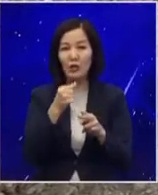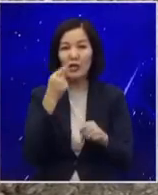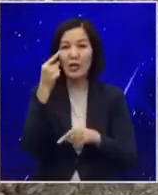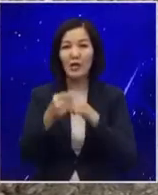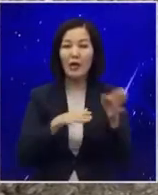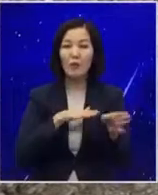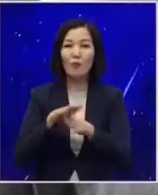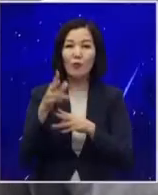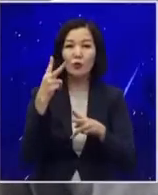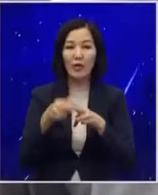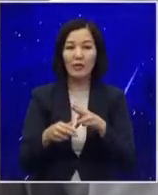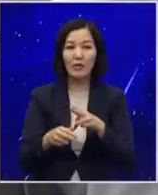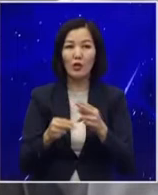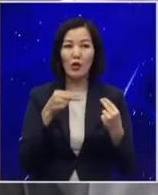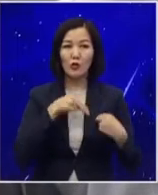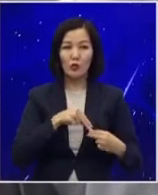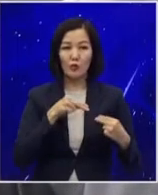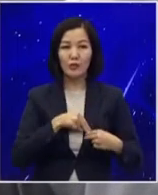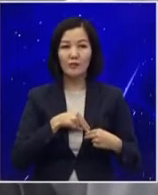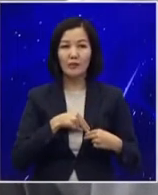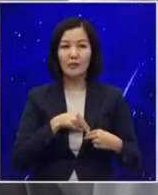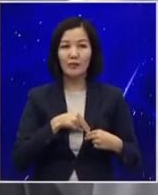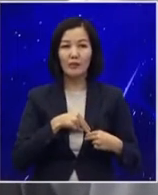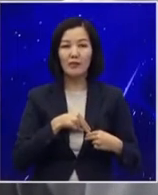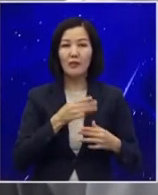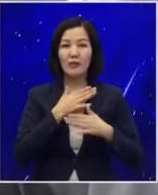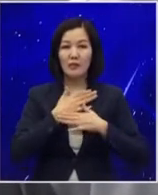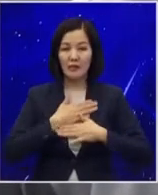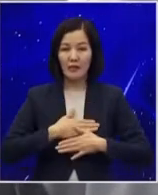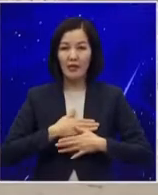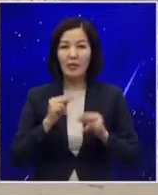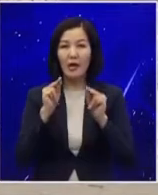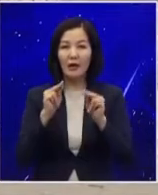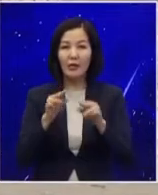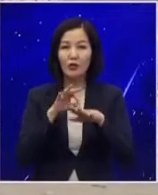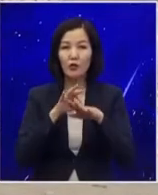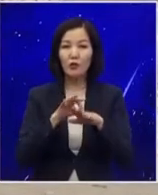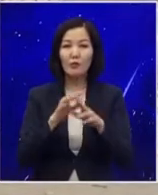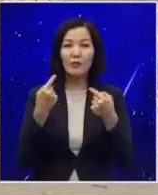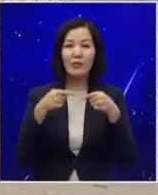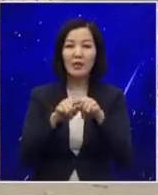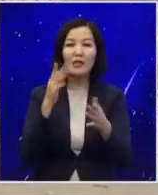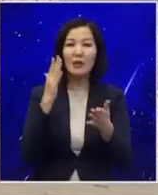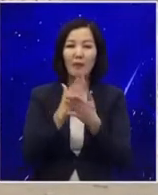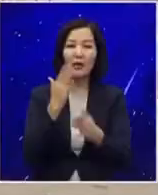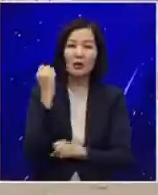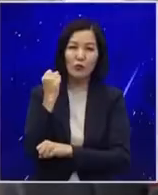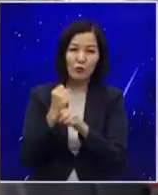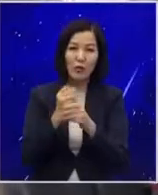толық аяқтайды. Жұмысымыз енді адал істеп жатырмыз. Техникамыз жеткілікті, адамымыз